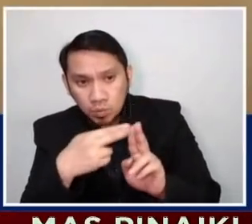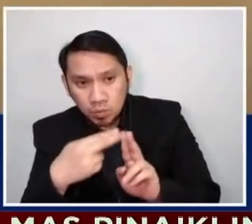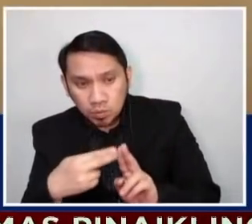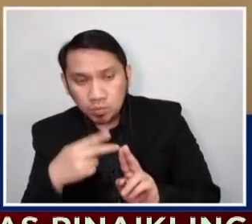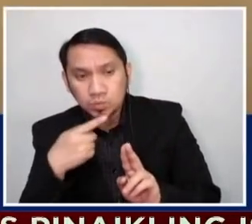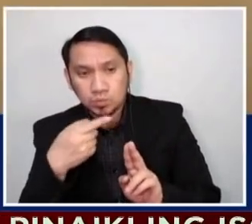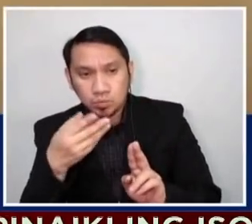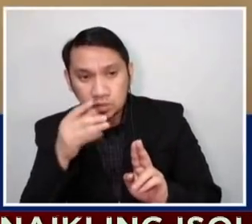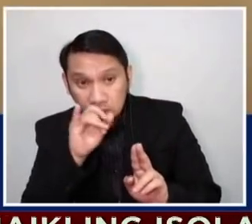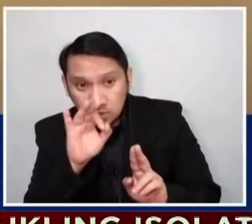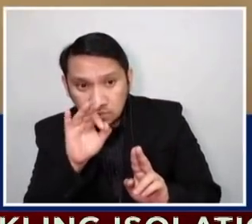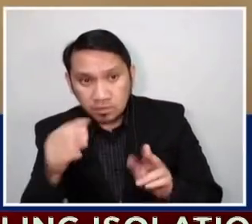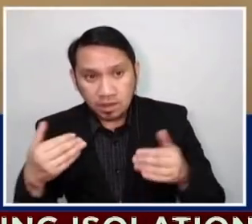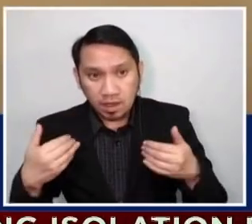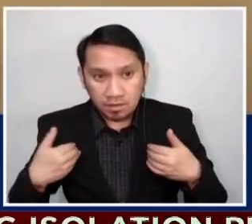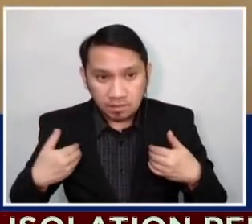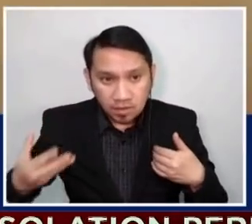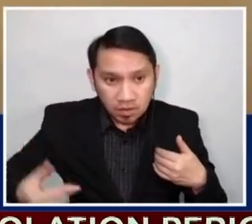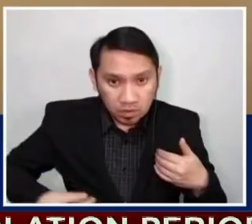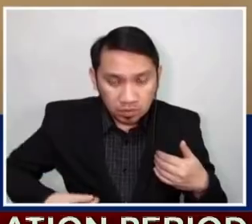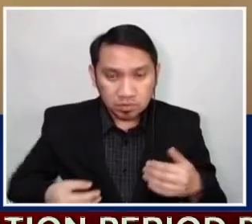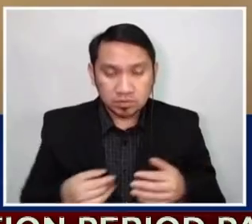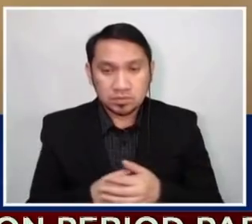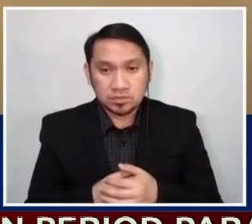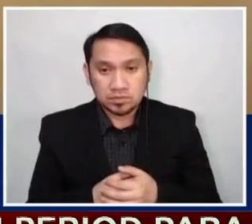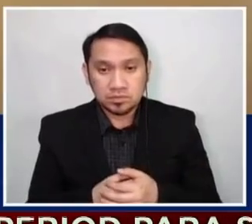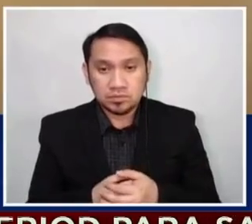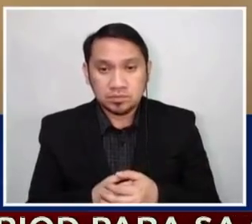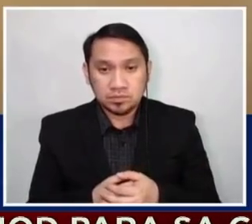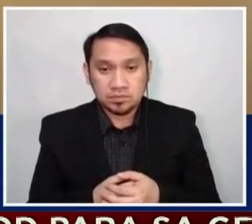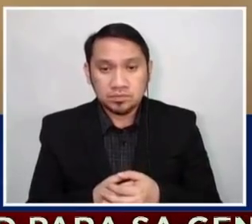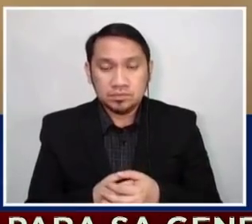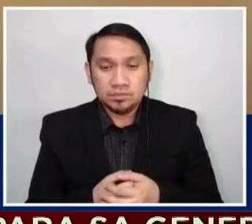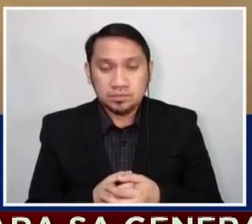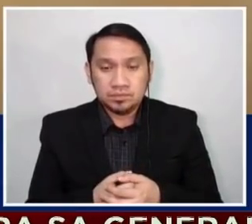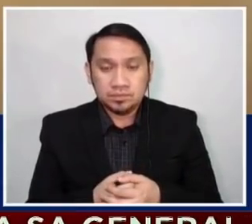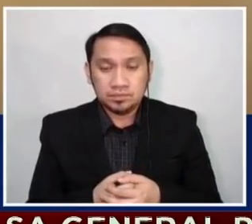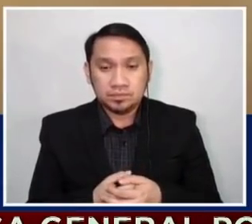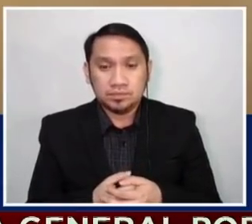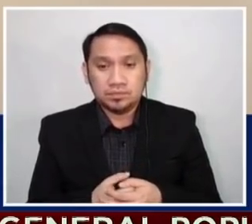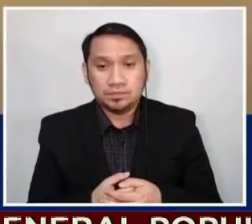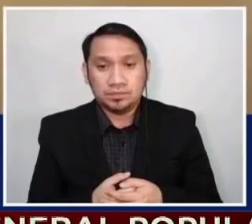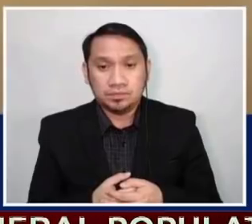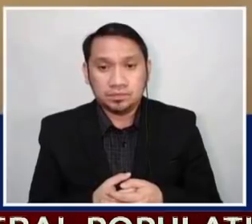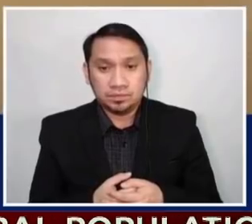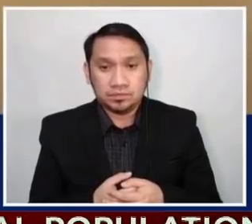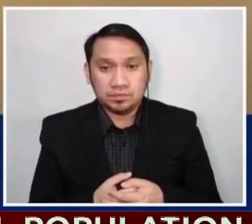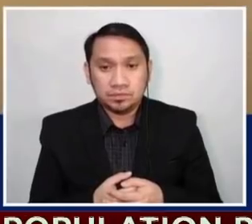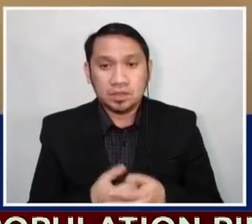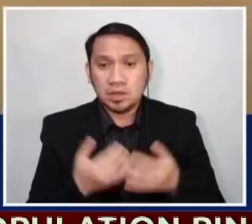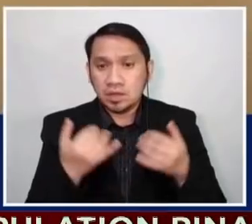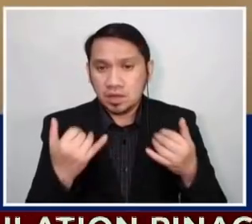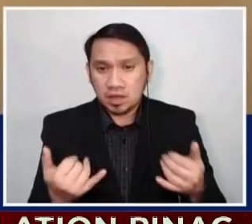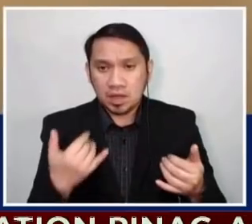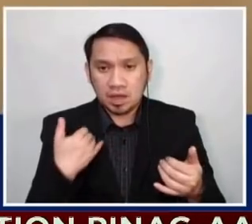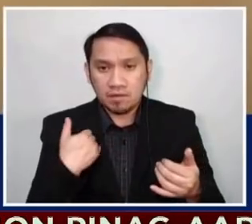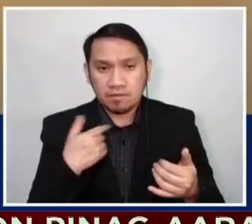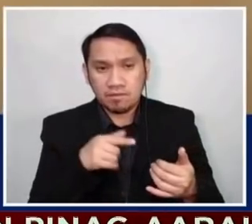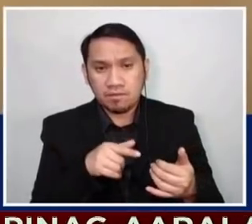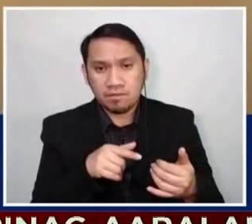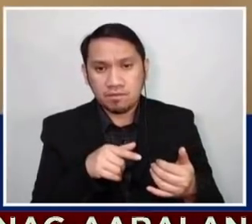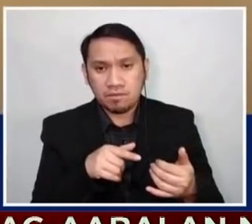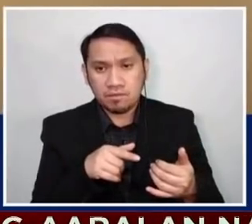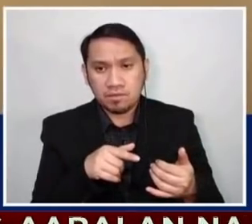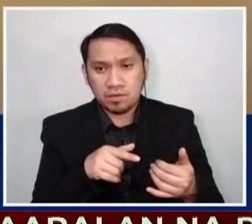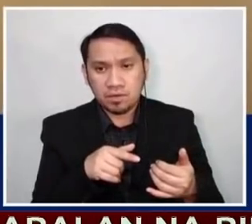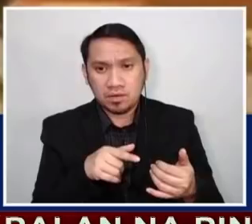would insinuate na may gagawin kami dito kapag hindi nyo inaksyonan. In fact, there was a name there, and although